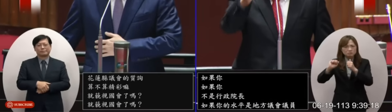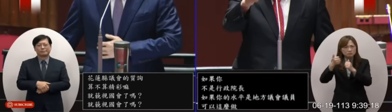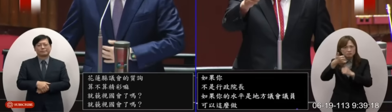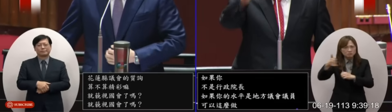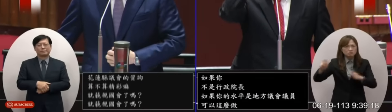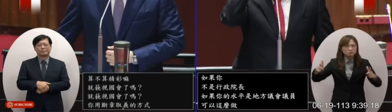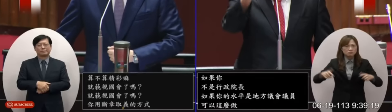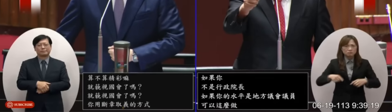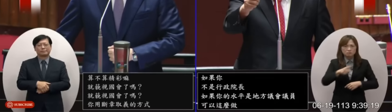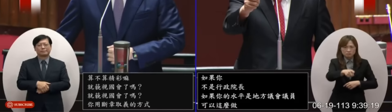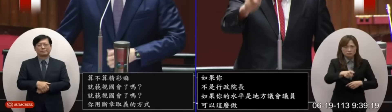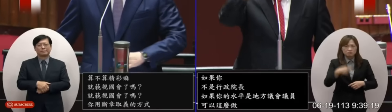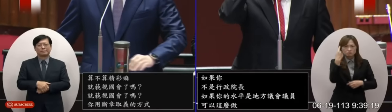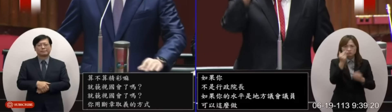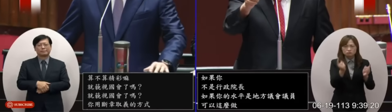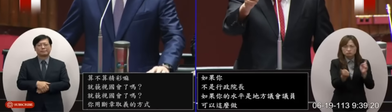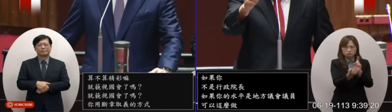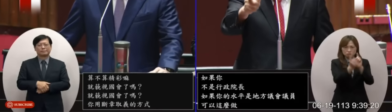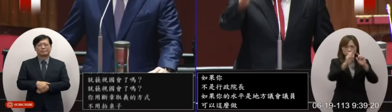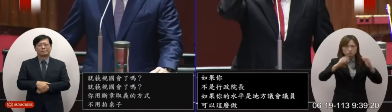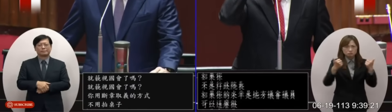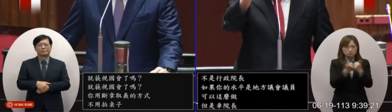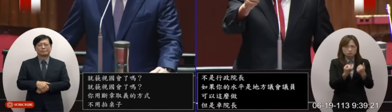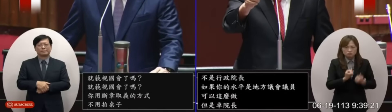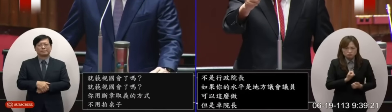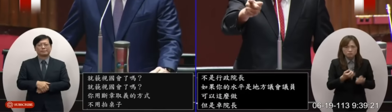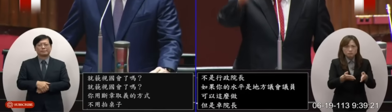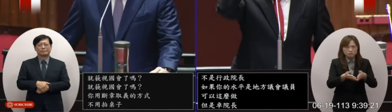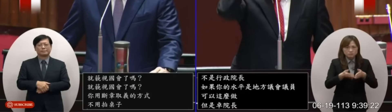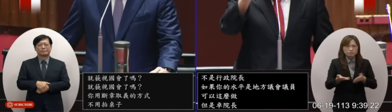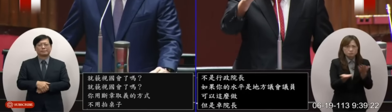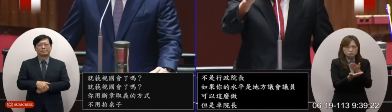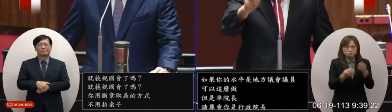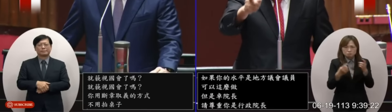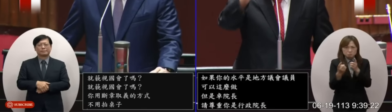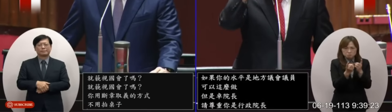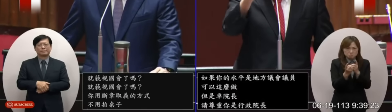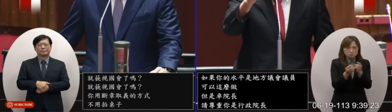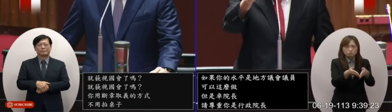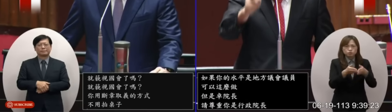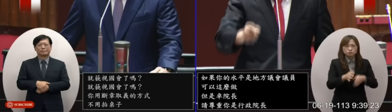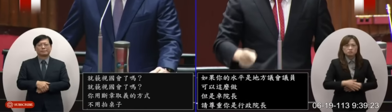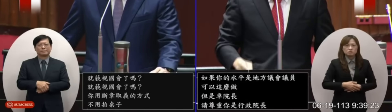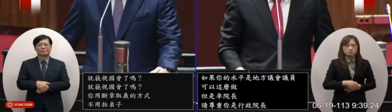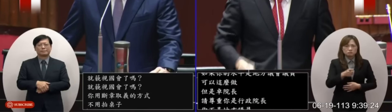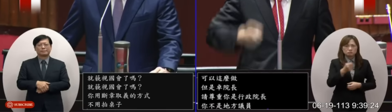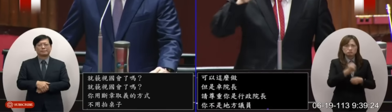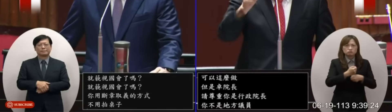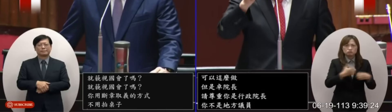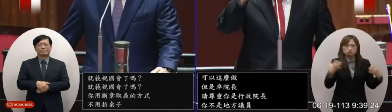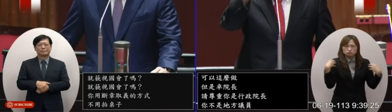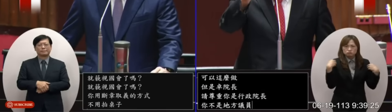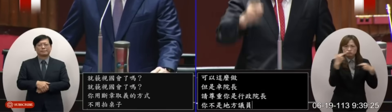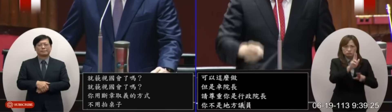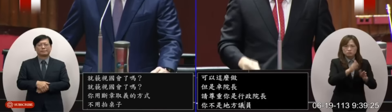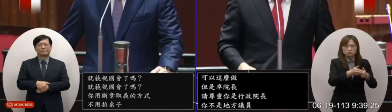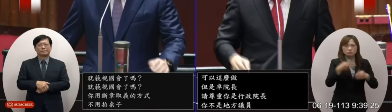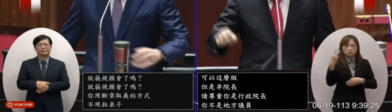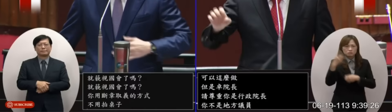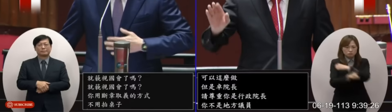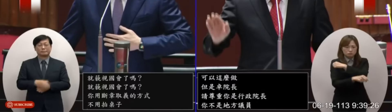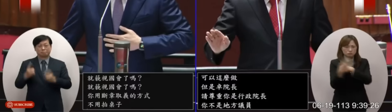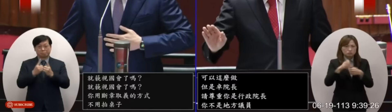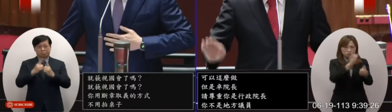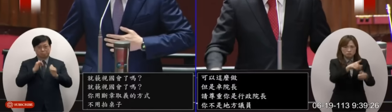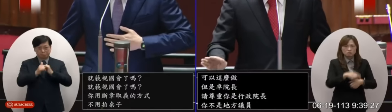请你面对国会要谦卑，要调和顶赖，要好好的 把你的职务做好。最后再提醒你， 面